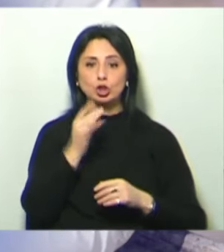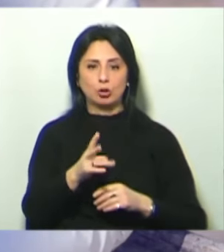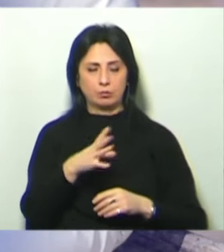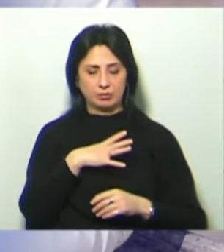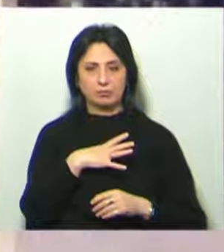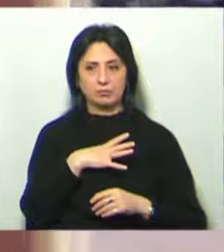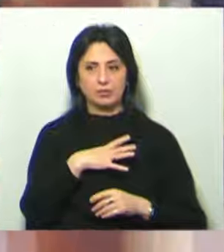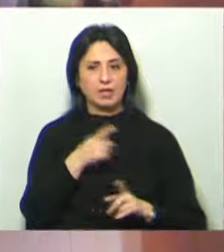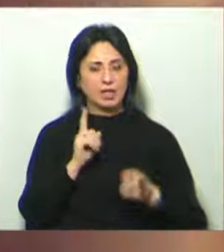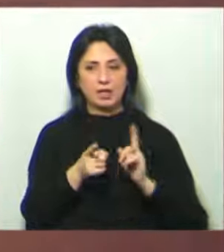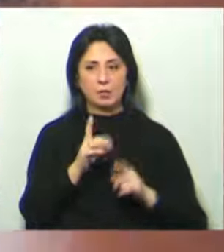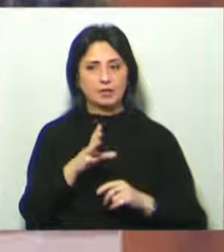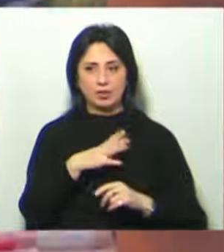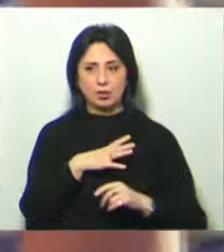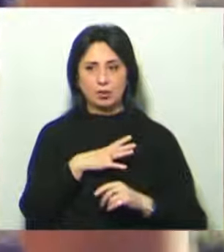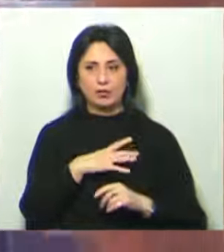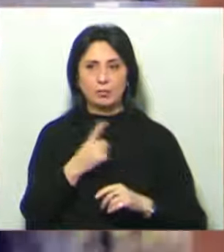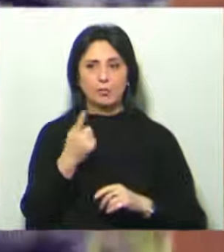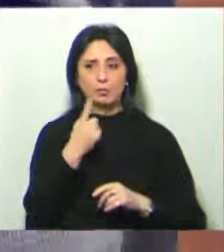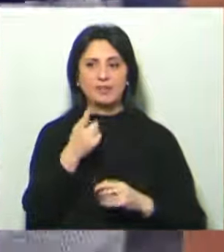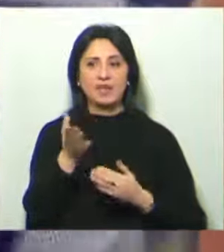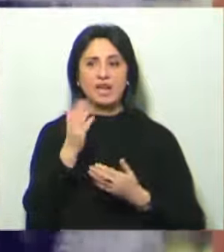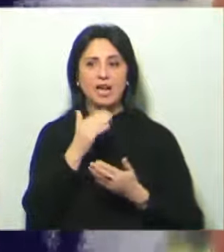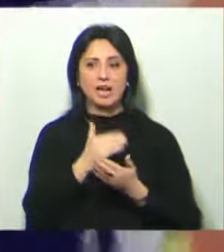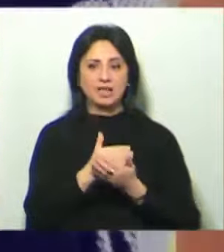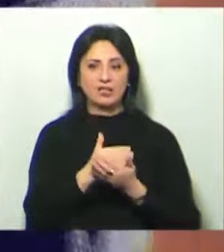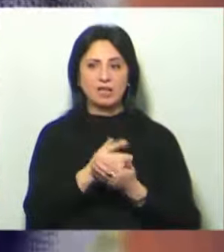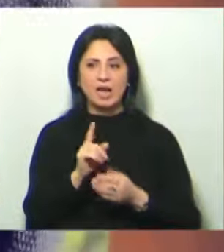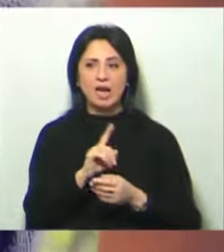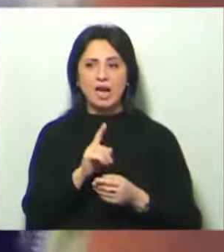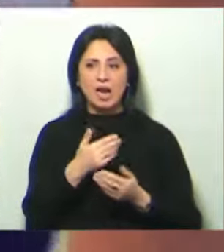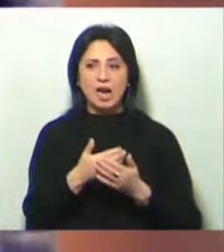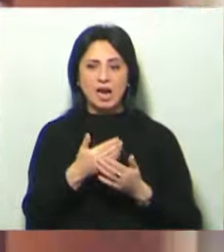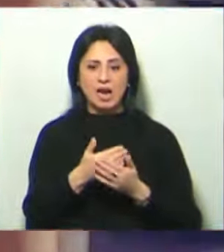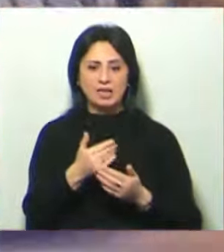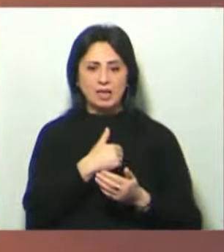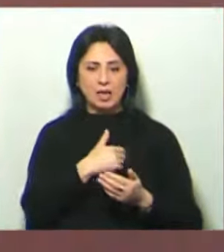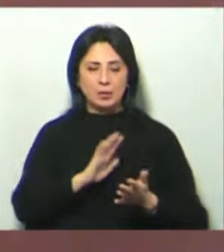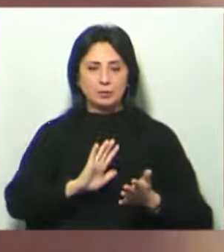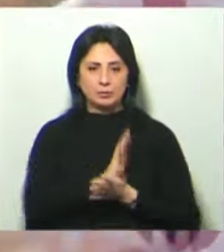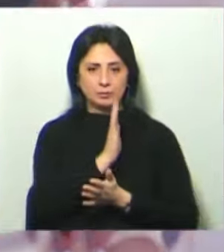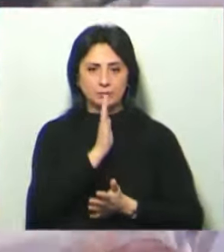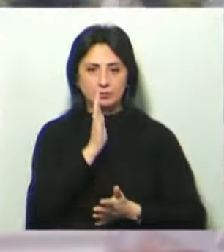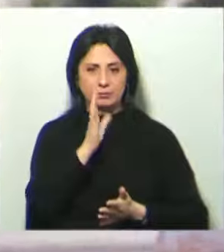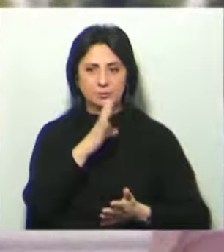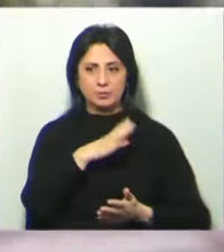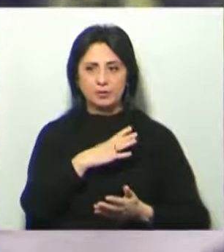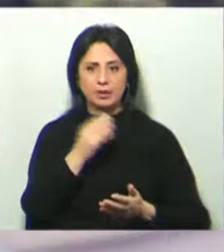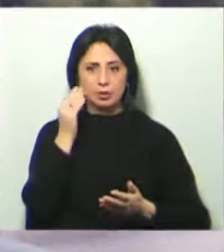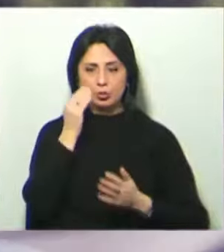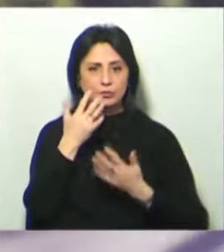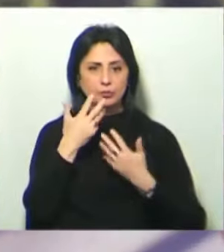იყო, ნამდვილად იყო. პირველ ეტაპზე რაღაცნაირი ისეთი იმედგაცრუება მქონდა,